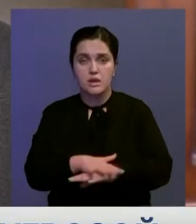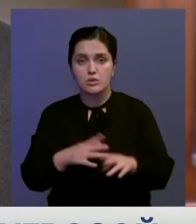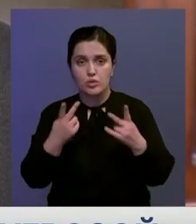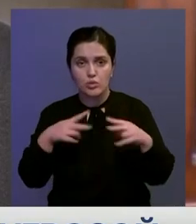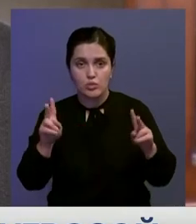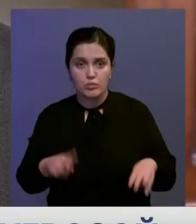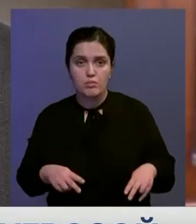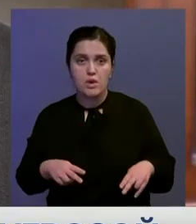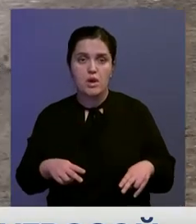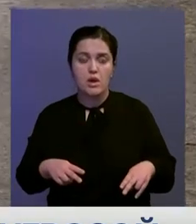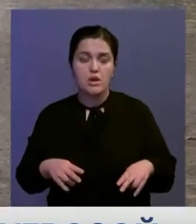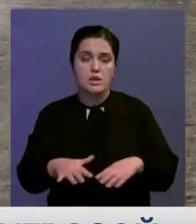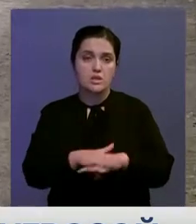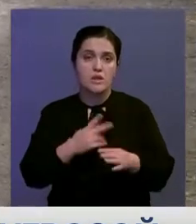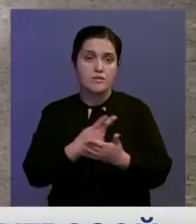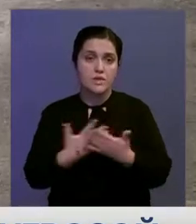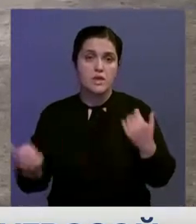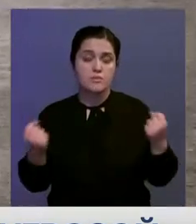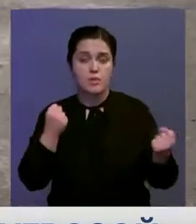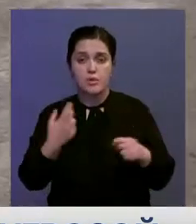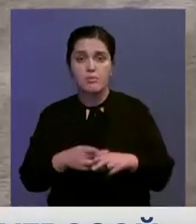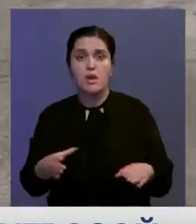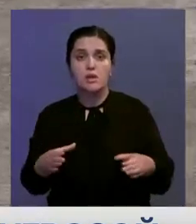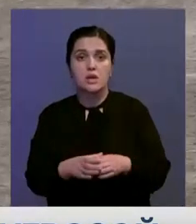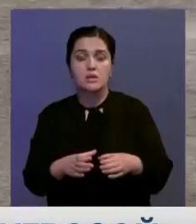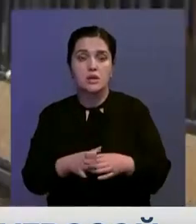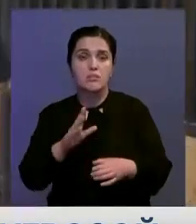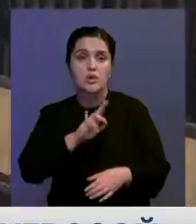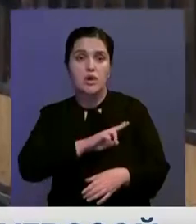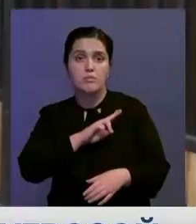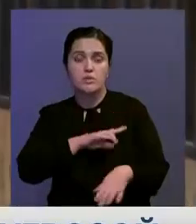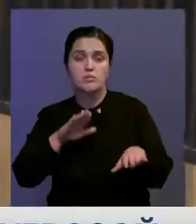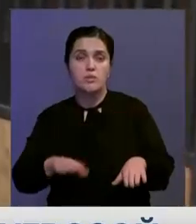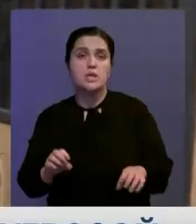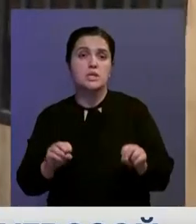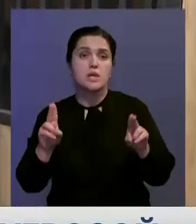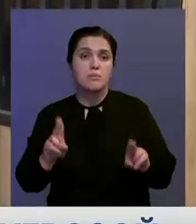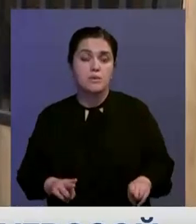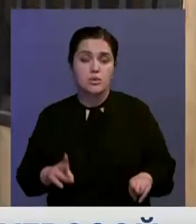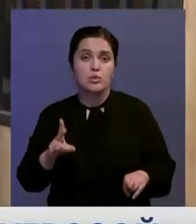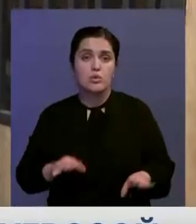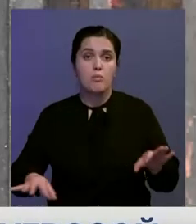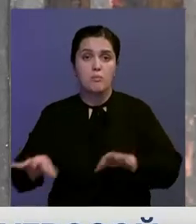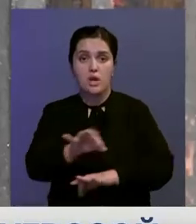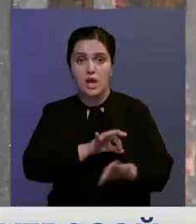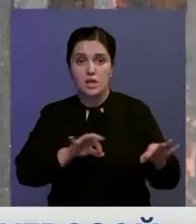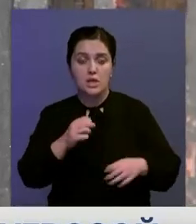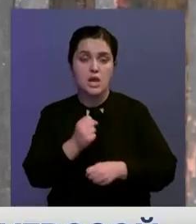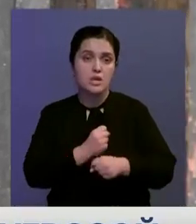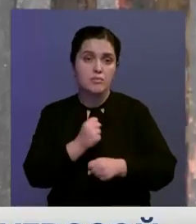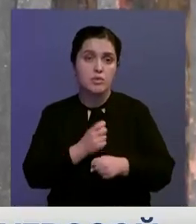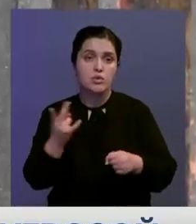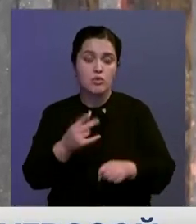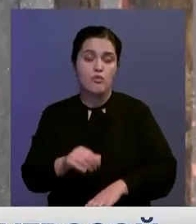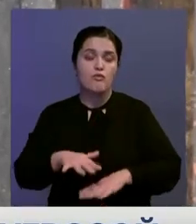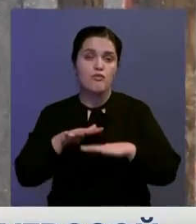по национальным видам спорта. Кроме того, в организациях создадут рабочие места для специалистов, но проект в разработке и нужно